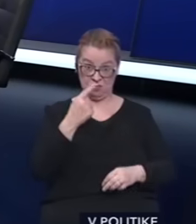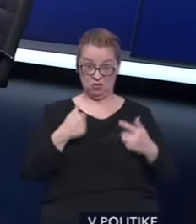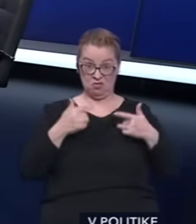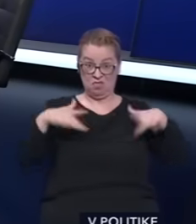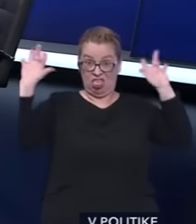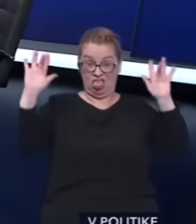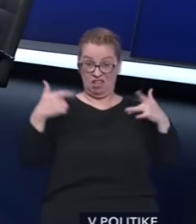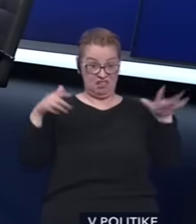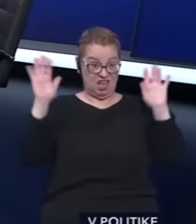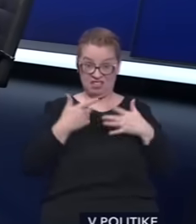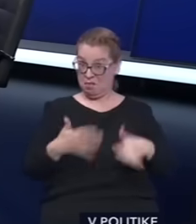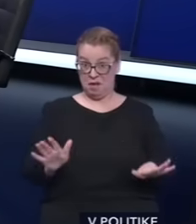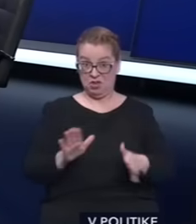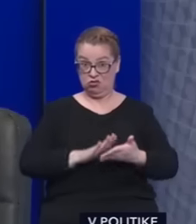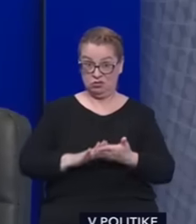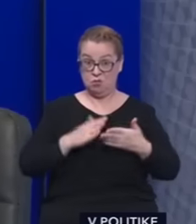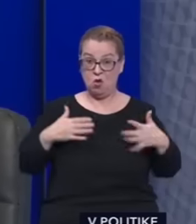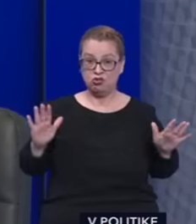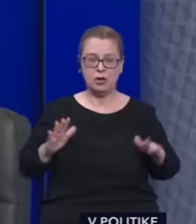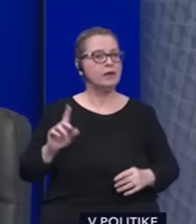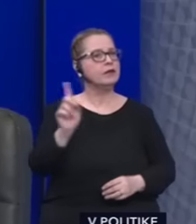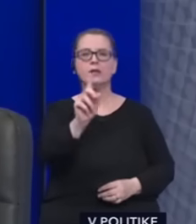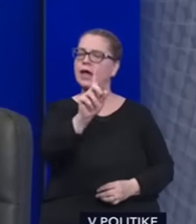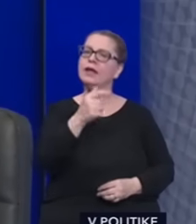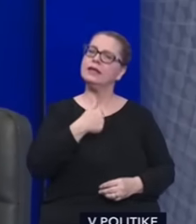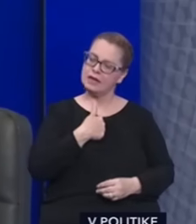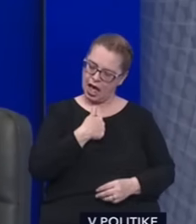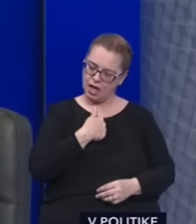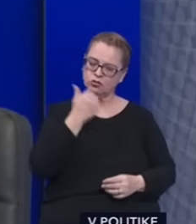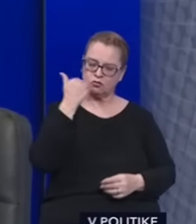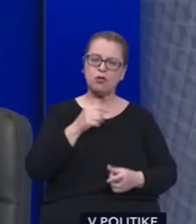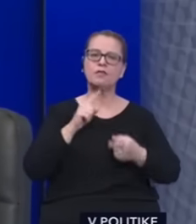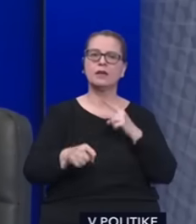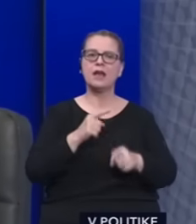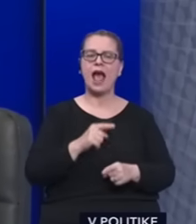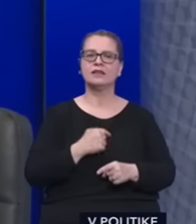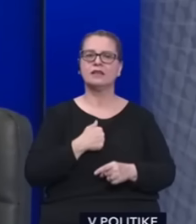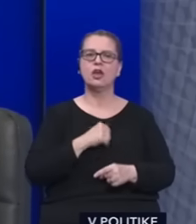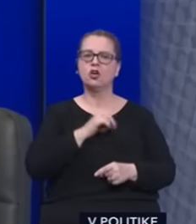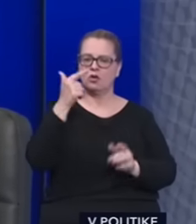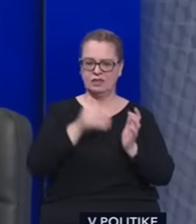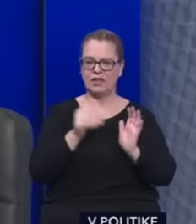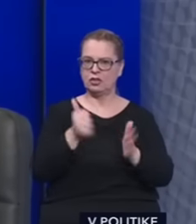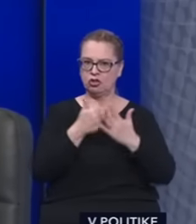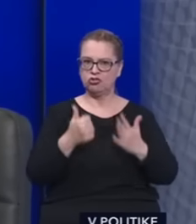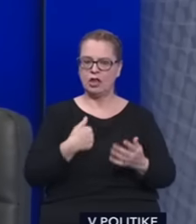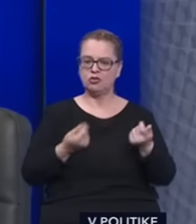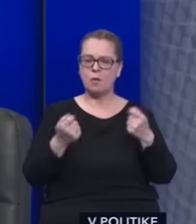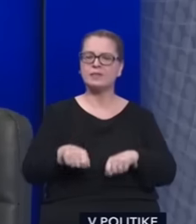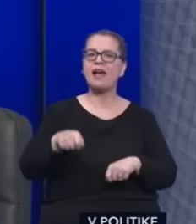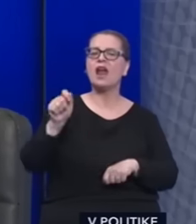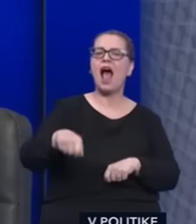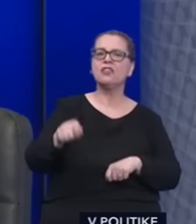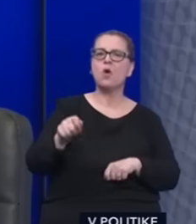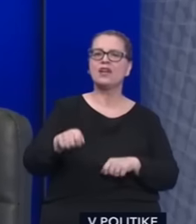pán Direkt. Ja som človek z praxe. Ja som sa politikou neživil. V roku 2016 som si poctivo zavrel advokátsku